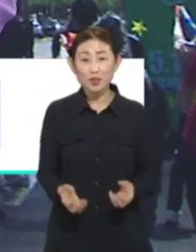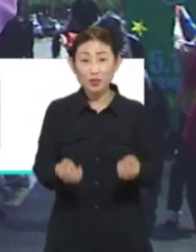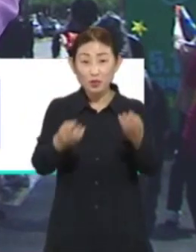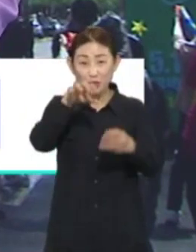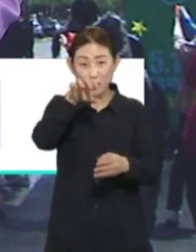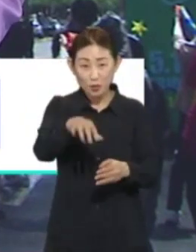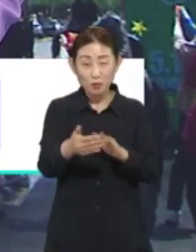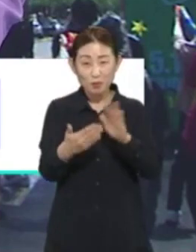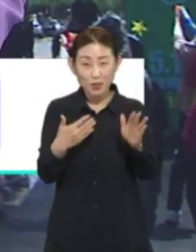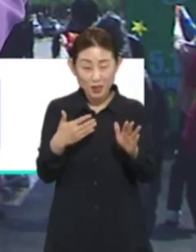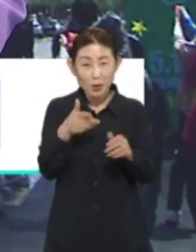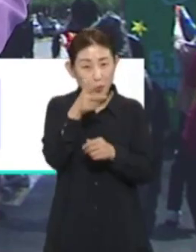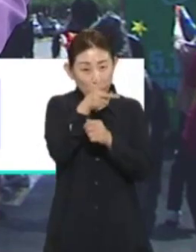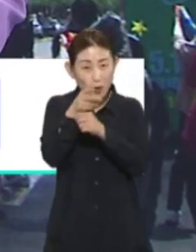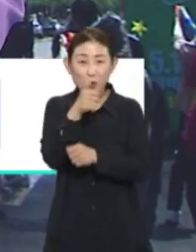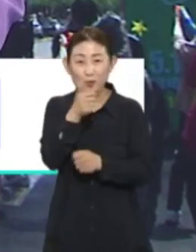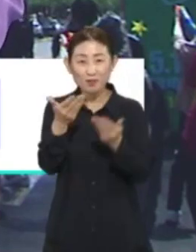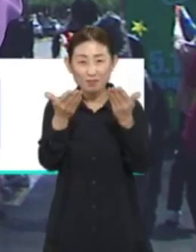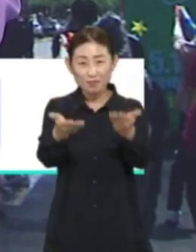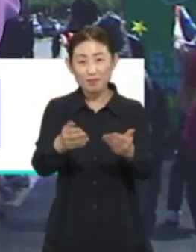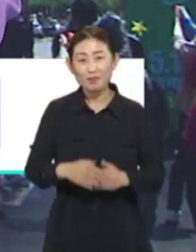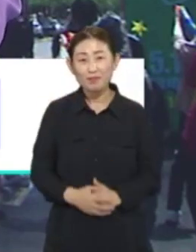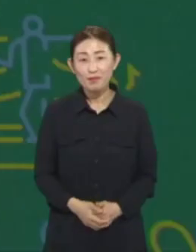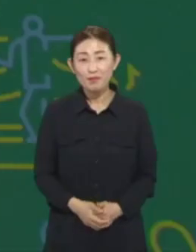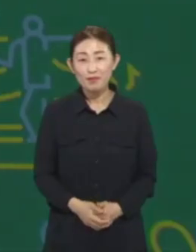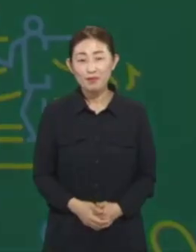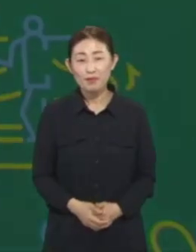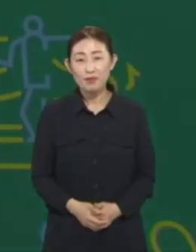축제 현장을 미리 소개합니다.